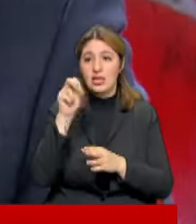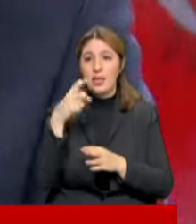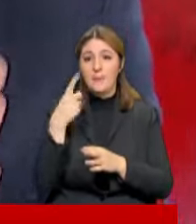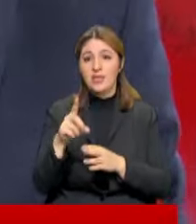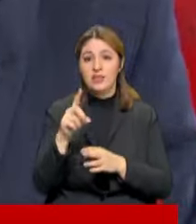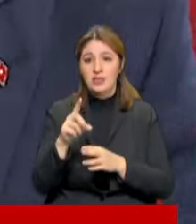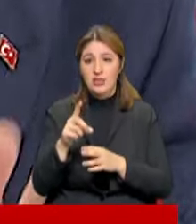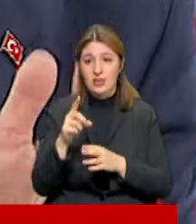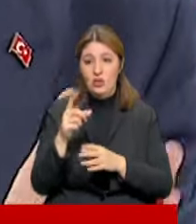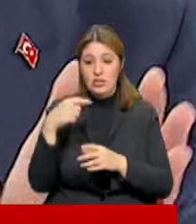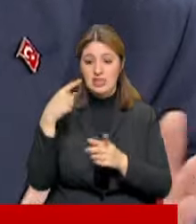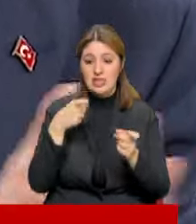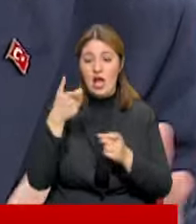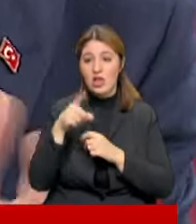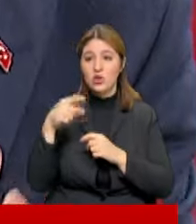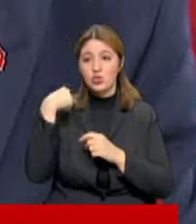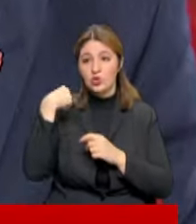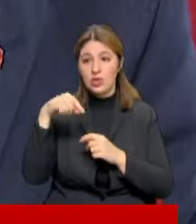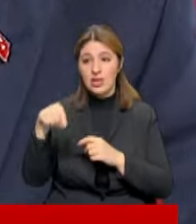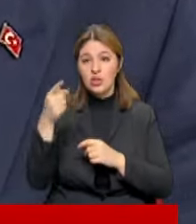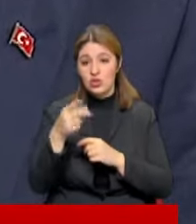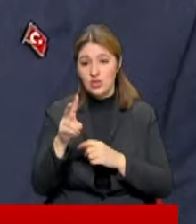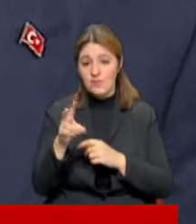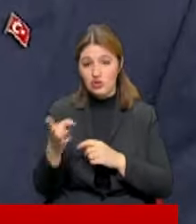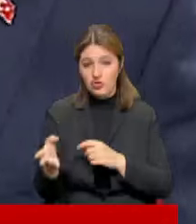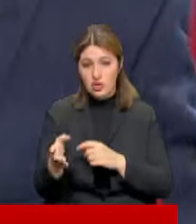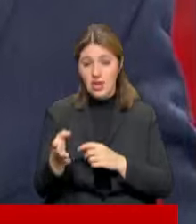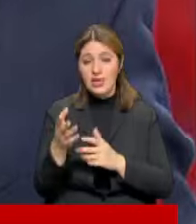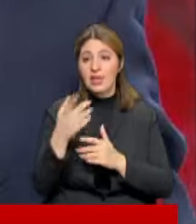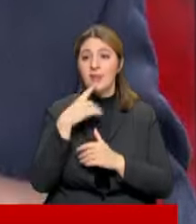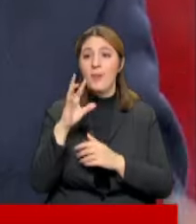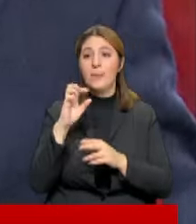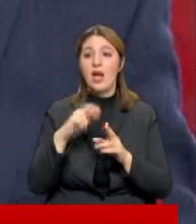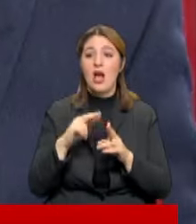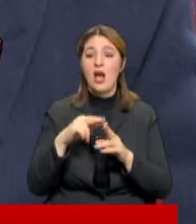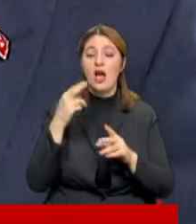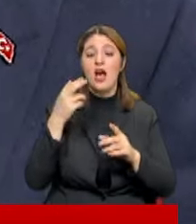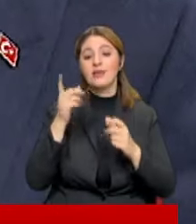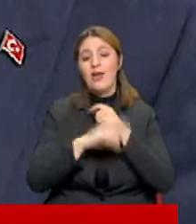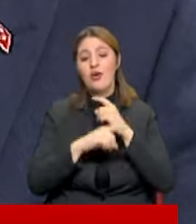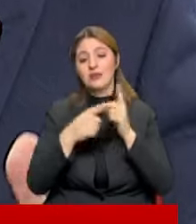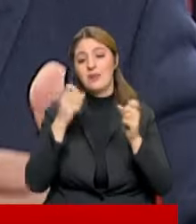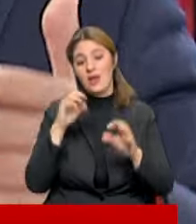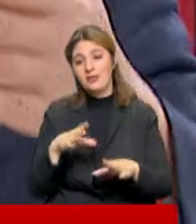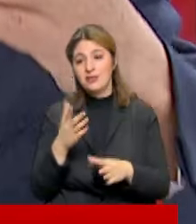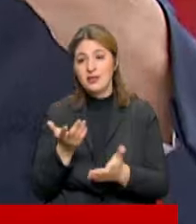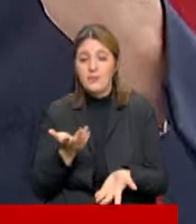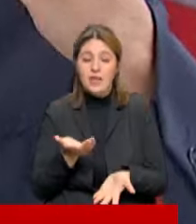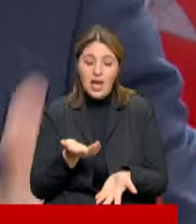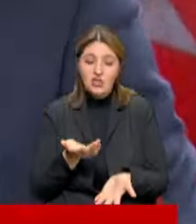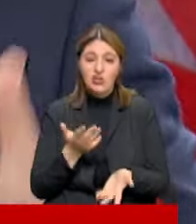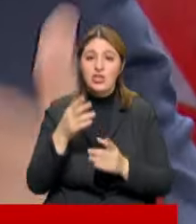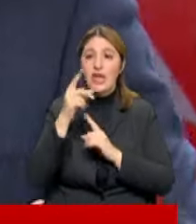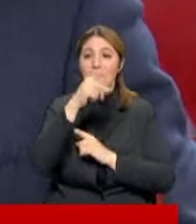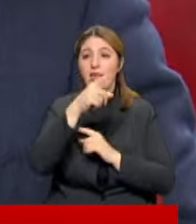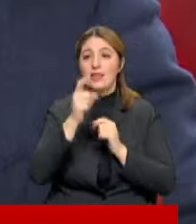silahlı türü Suriye'de Suriye coğrafyasının % 25'i deniyor ki PKK terör örgütü silaha bıraksın Gerçi